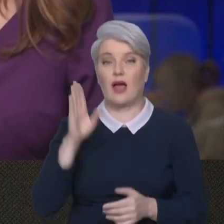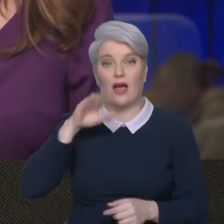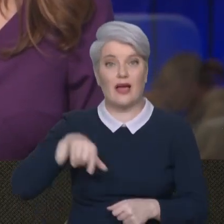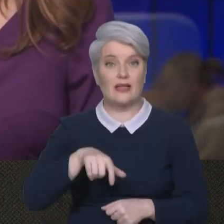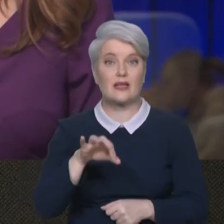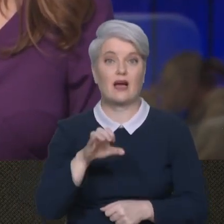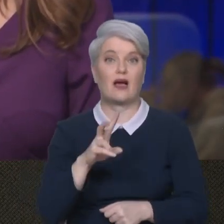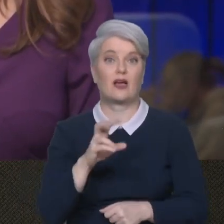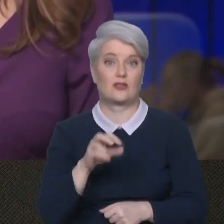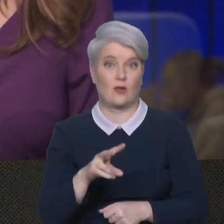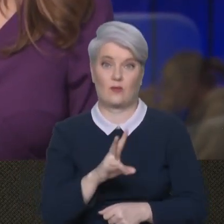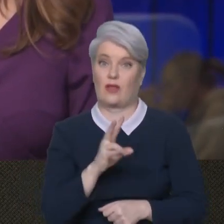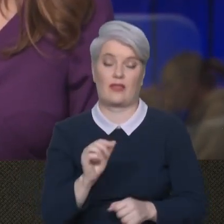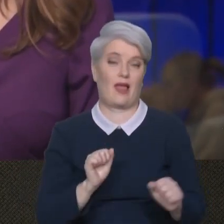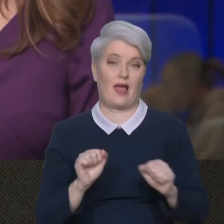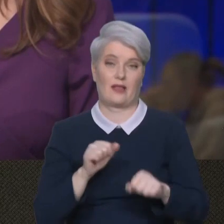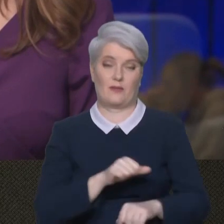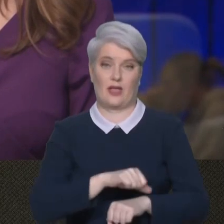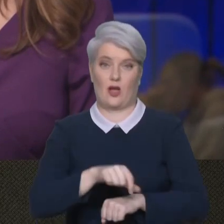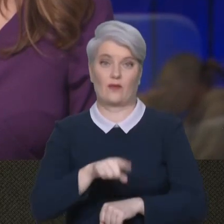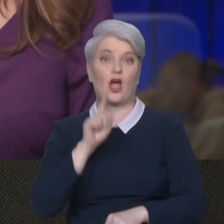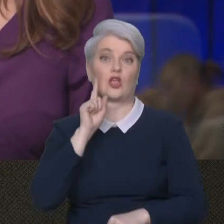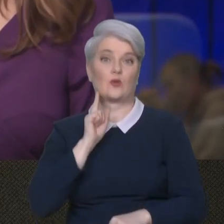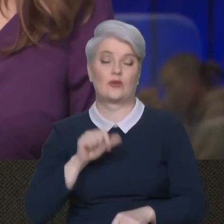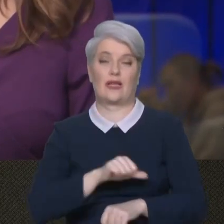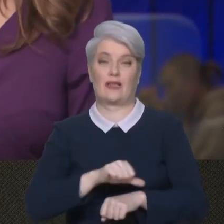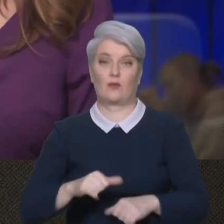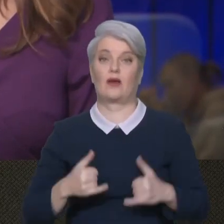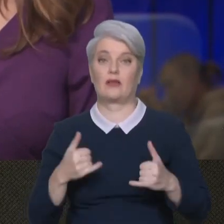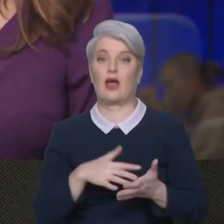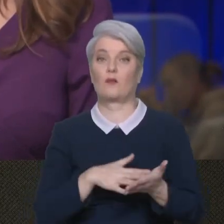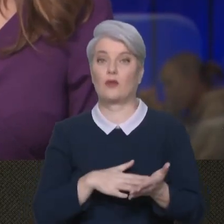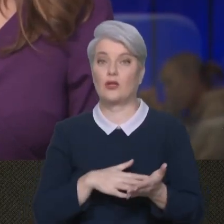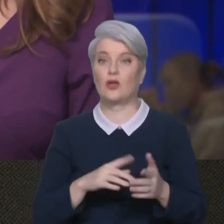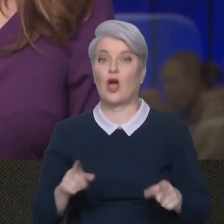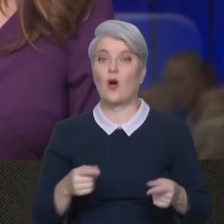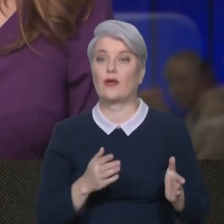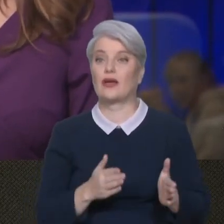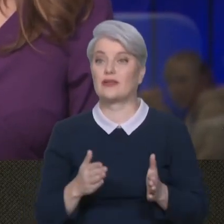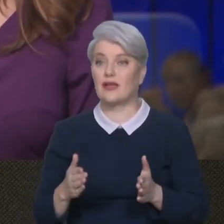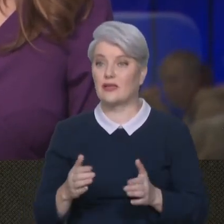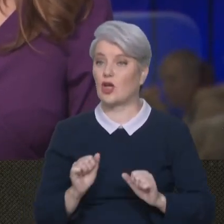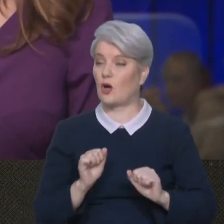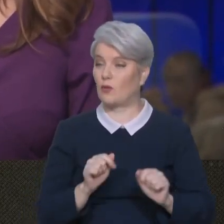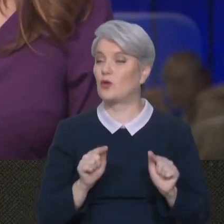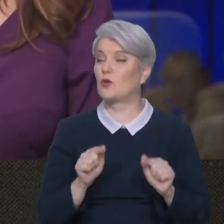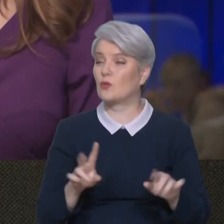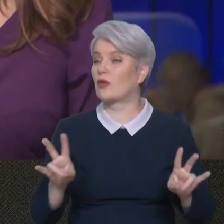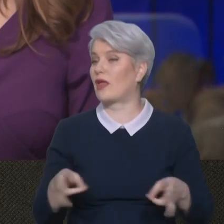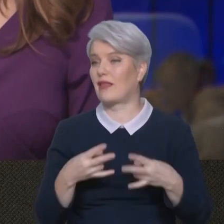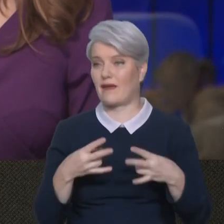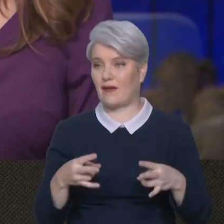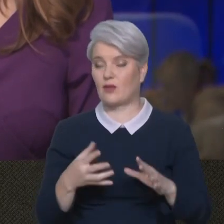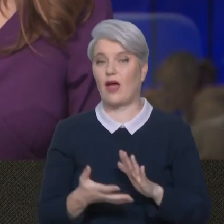Оскол аж ніяк не є адмінкордоном, вона якраз є зручним рубежем для подальшої організації оборони. Тобто ні, отут не варто все